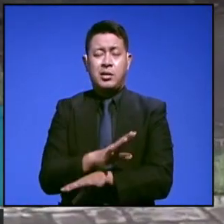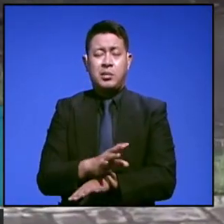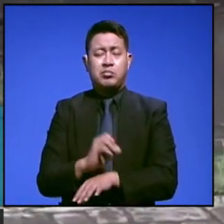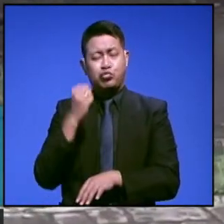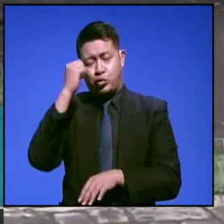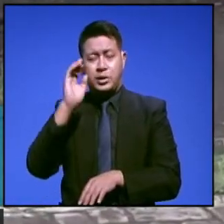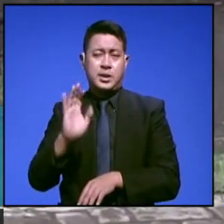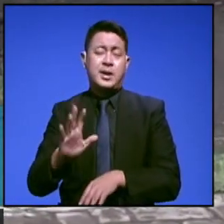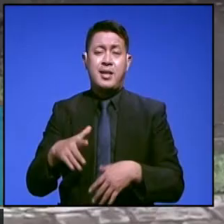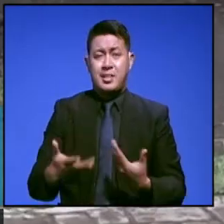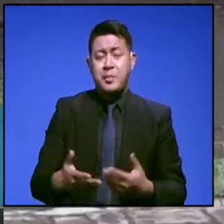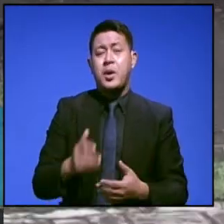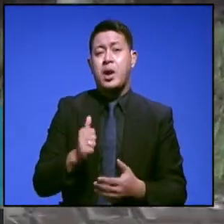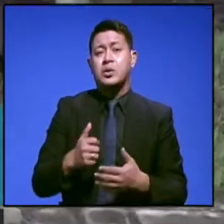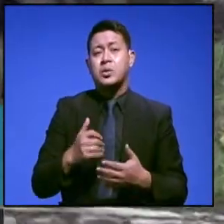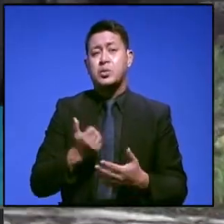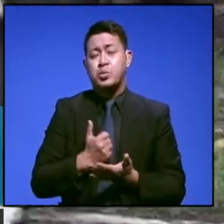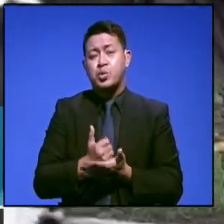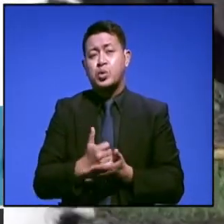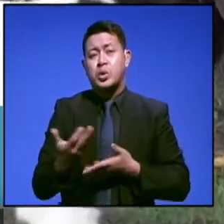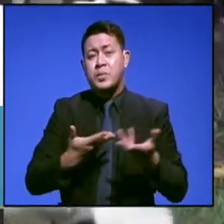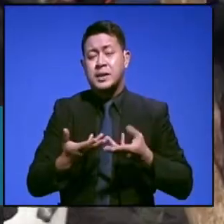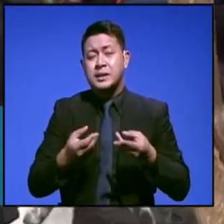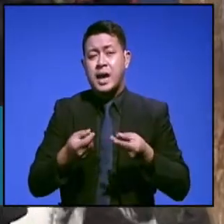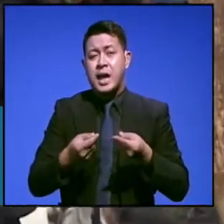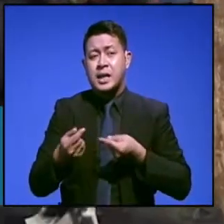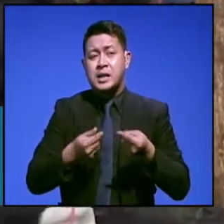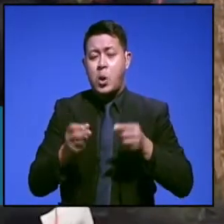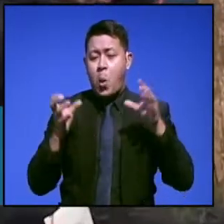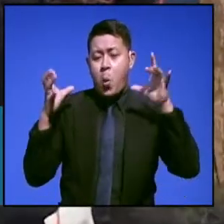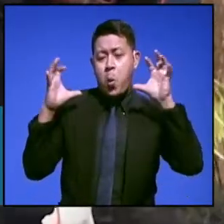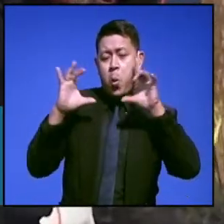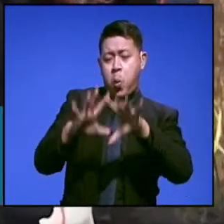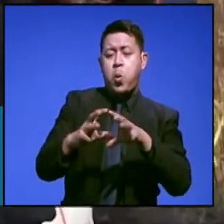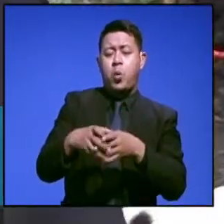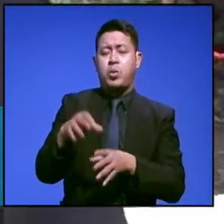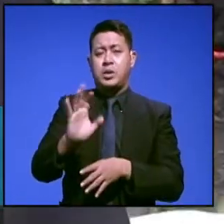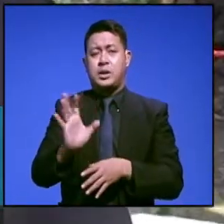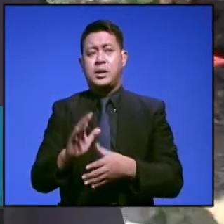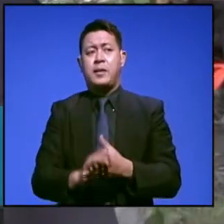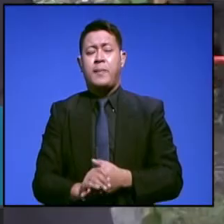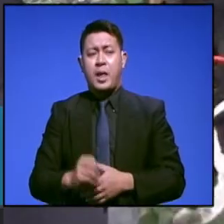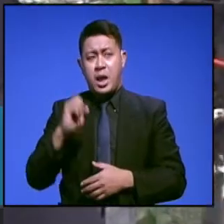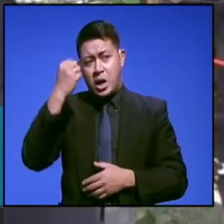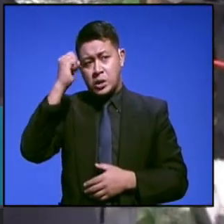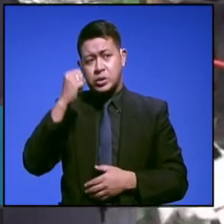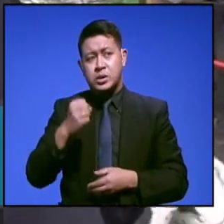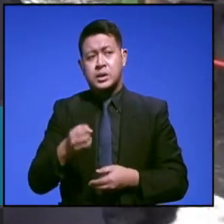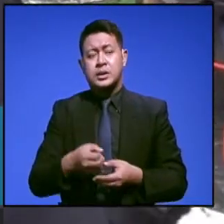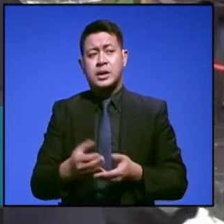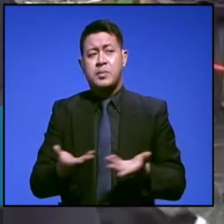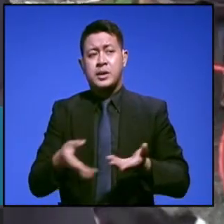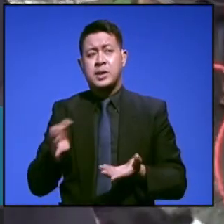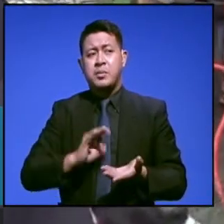normal, hanya saja perlu pembiasaan ketika melakukan transaksi dengan tidak berkerumun terlalu banyak. Ada kesulitan Pak memberlakukan new normal ini